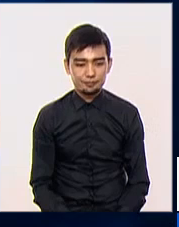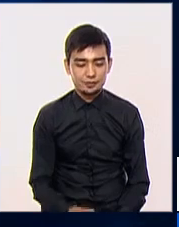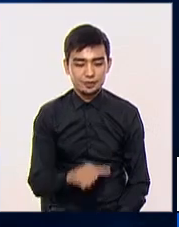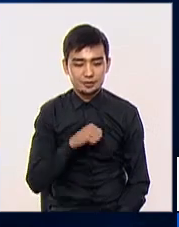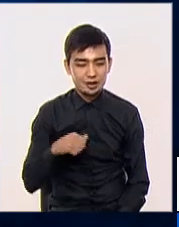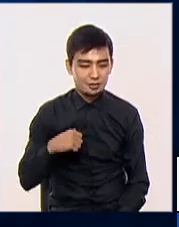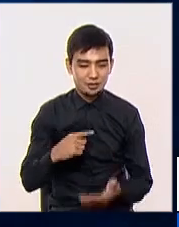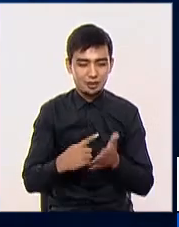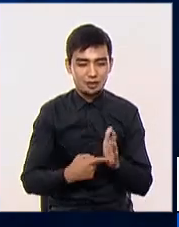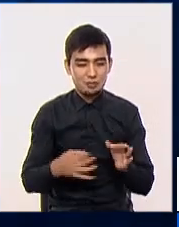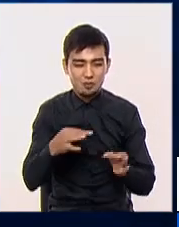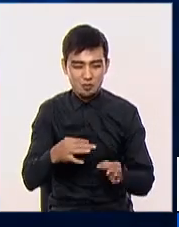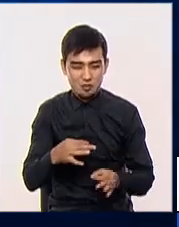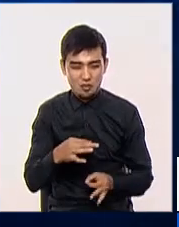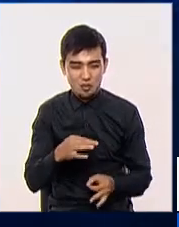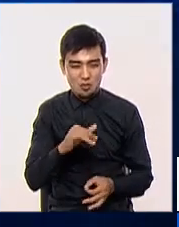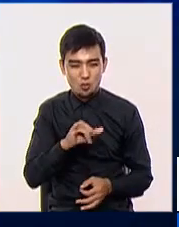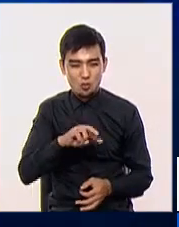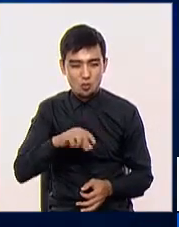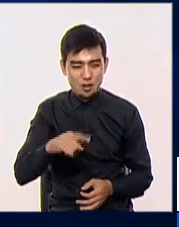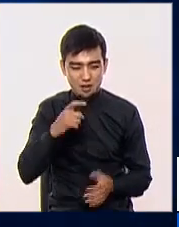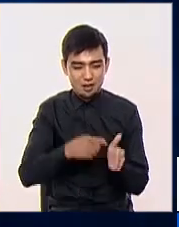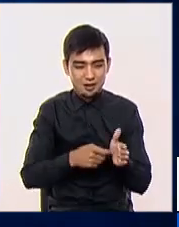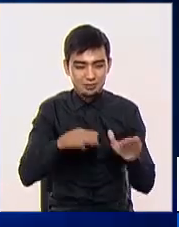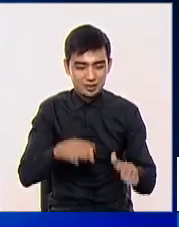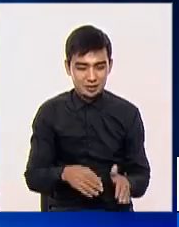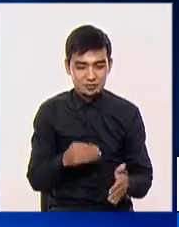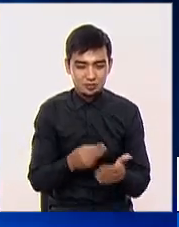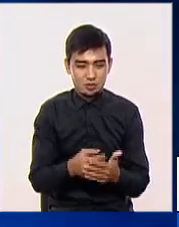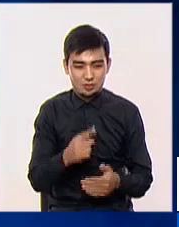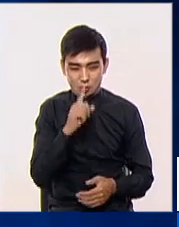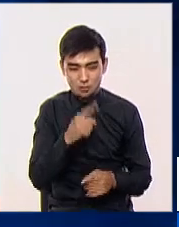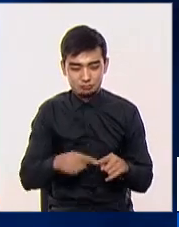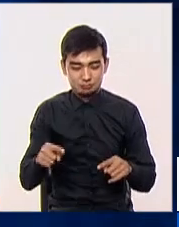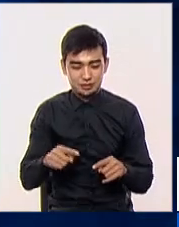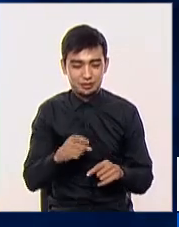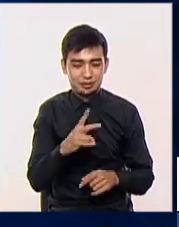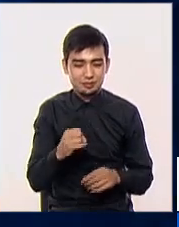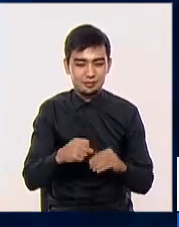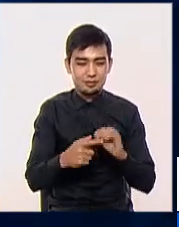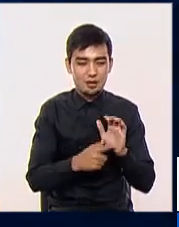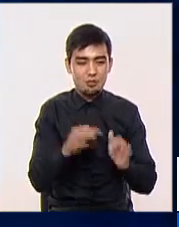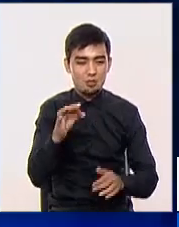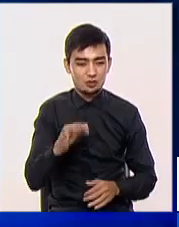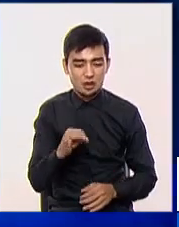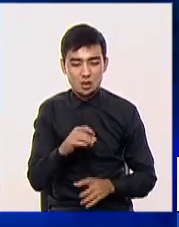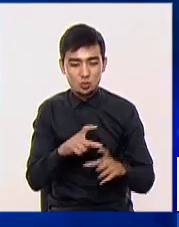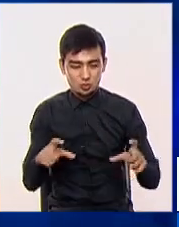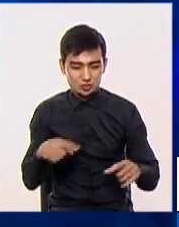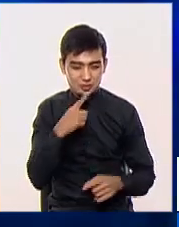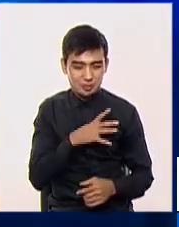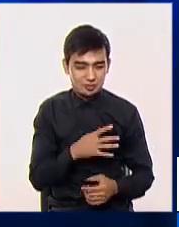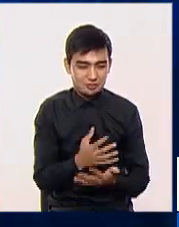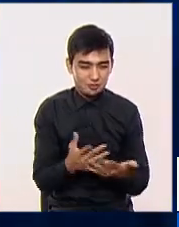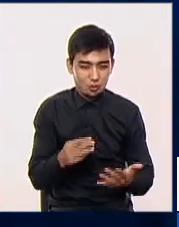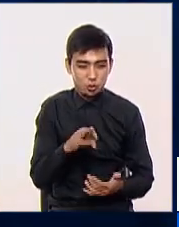Самая востребованная марка угля в Караганде подорожала за год на 17%. Люди говорят, что купить несколько тонн сразу